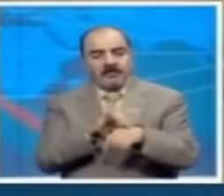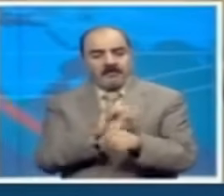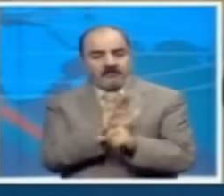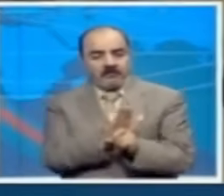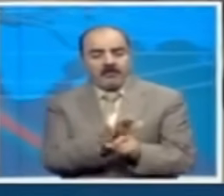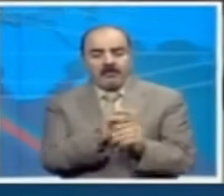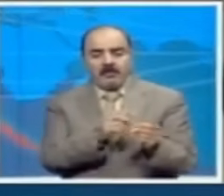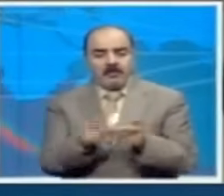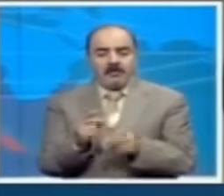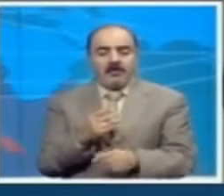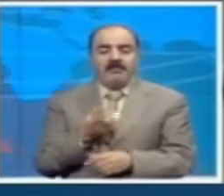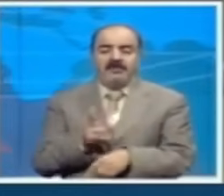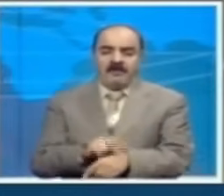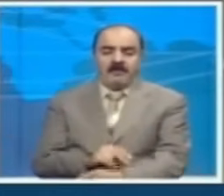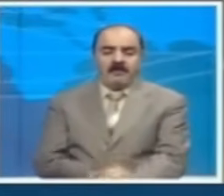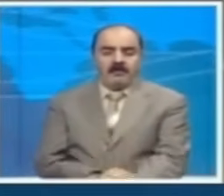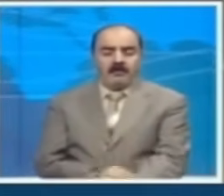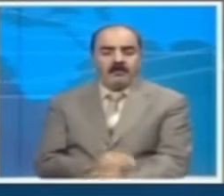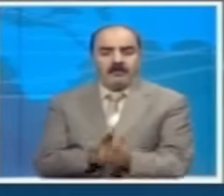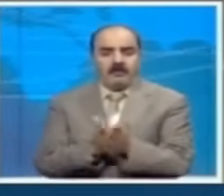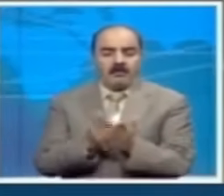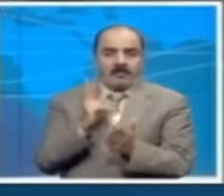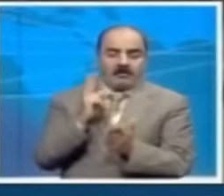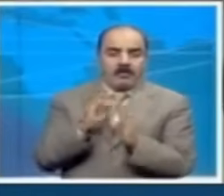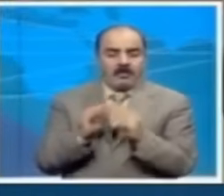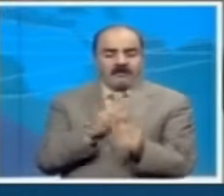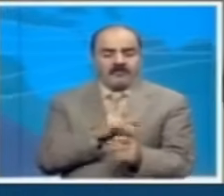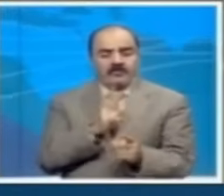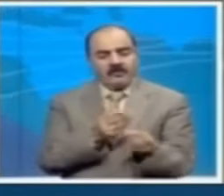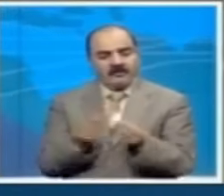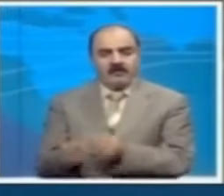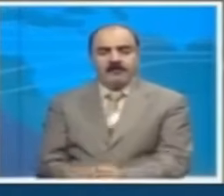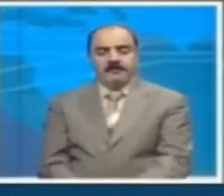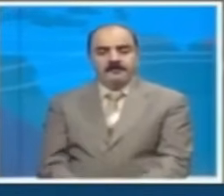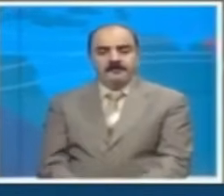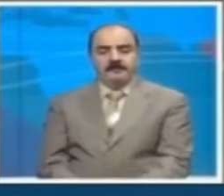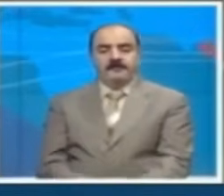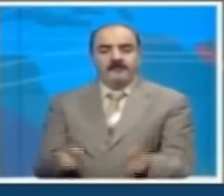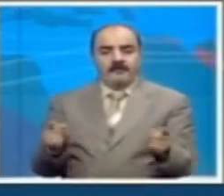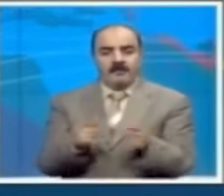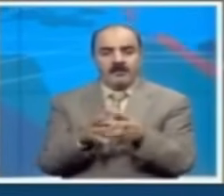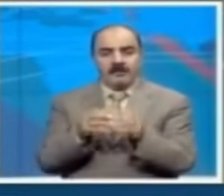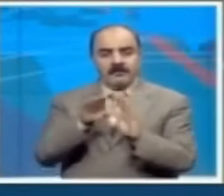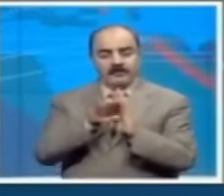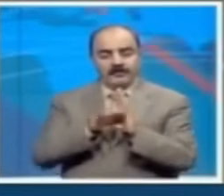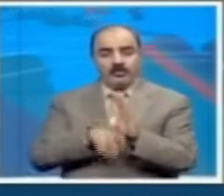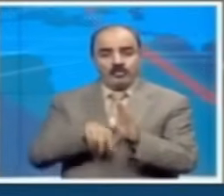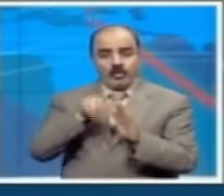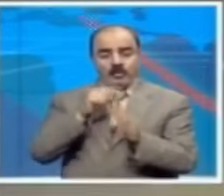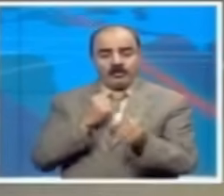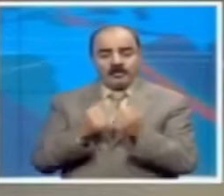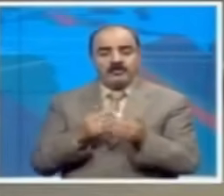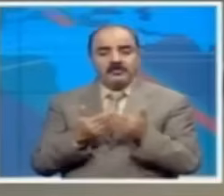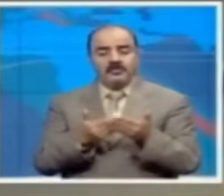للمصابين والجرحى وأيضا لمزدوجي الجنسية. نعم، يعني هذا كل ما لدينا اليوم من